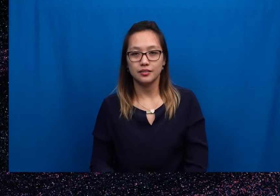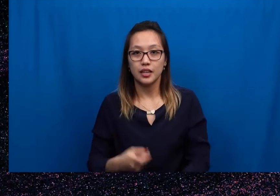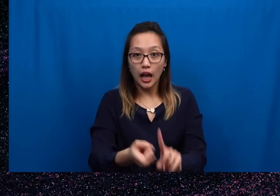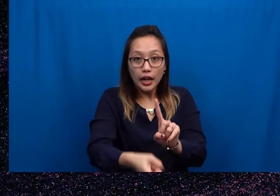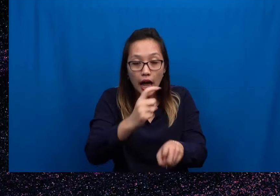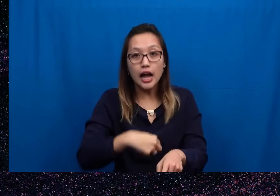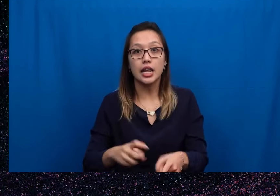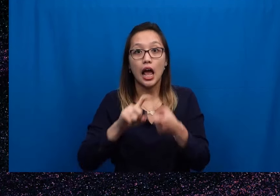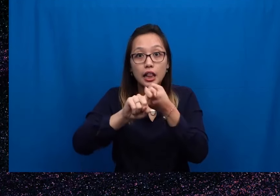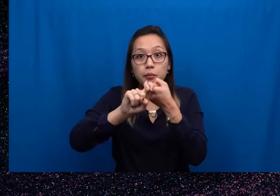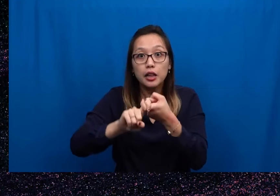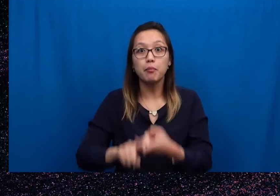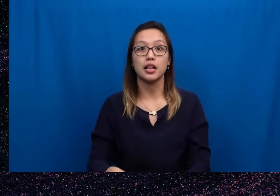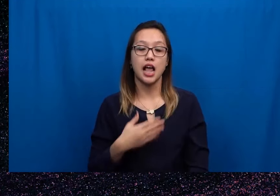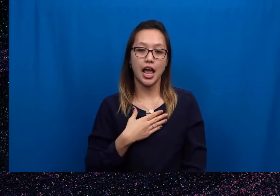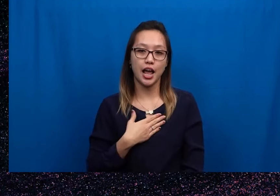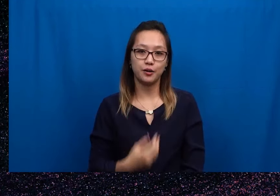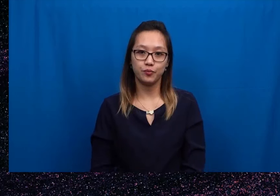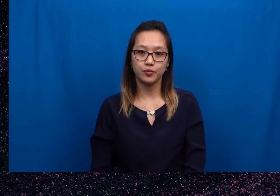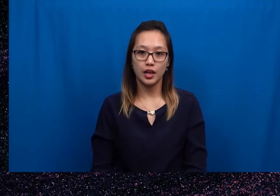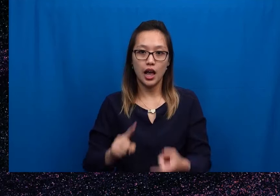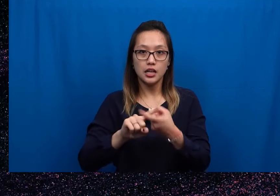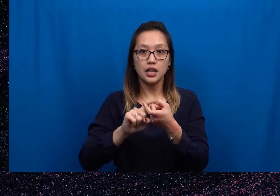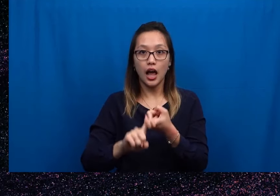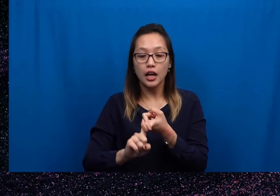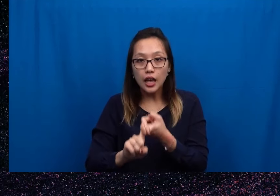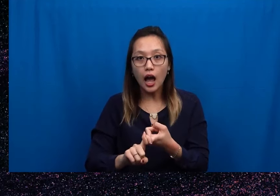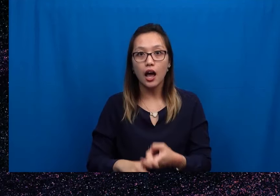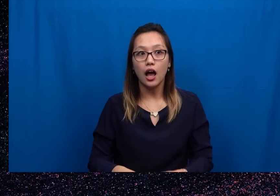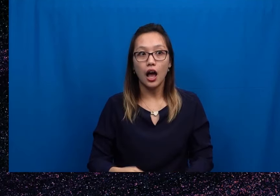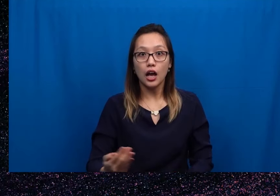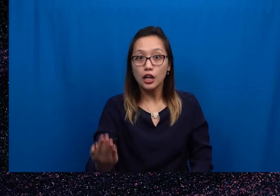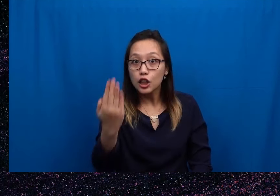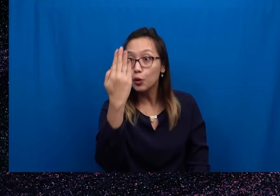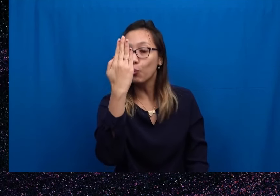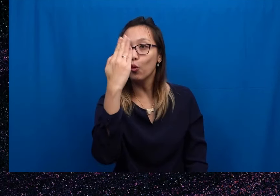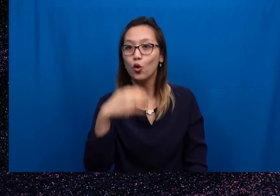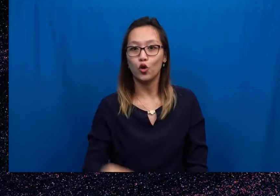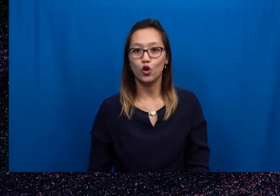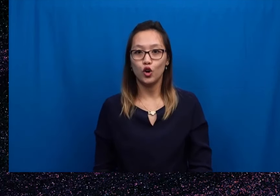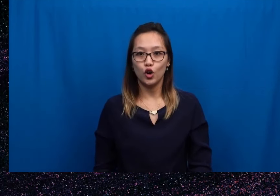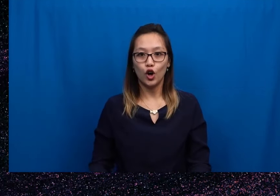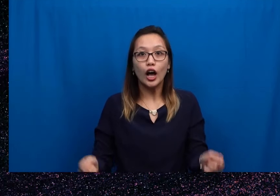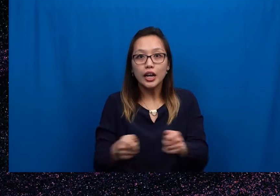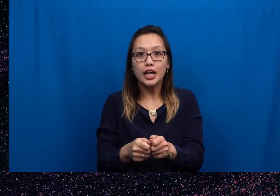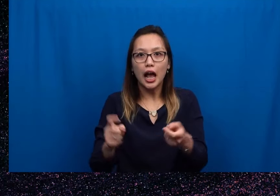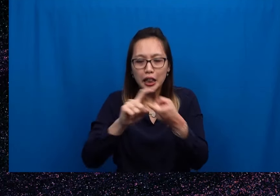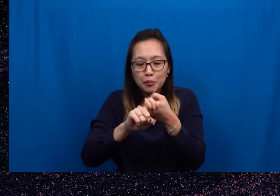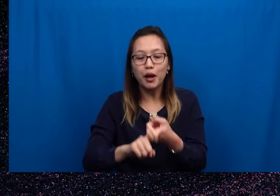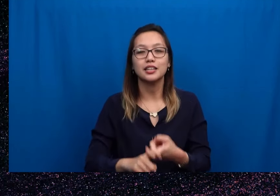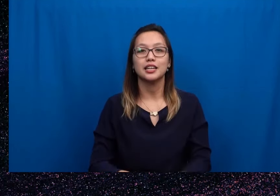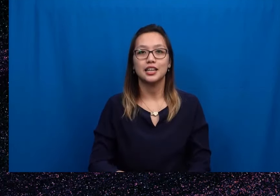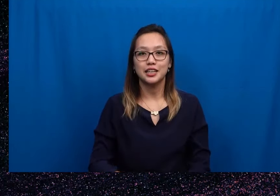tempat, saya ketemu dengan teman saya yang sedang merokok, sedang menyedot rokoknya. Begitu